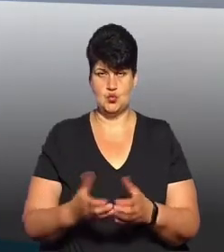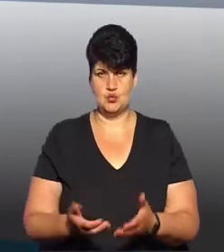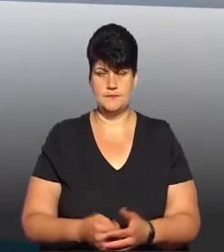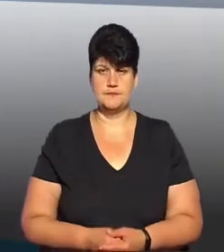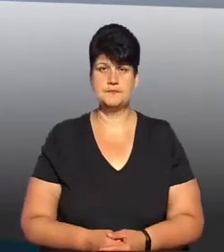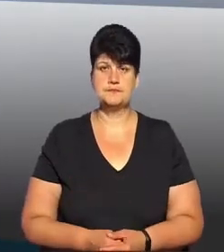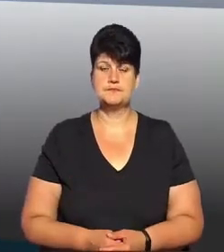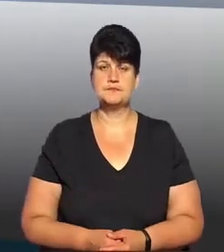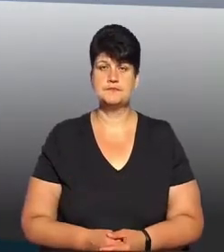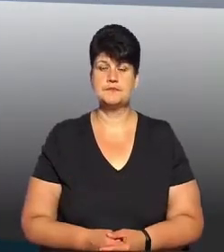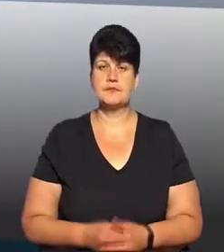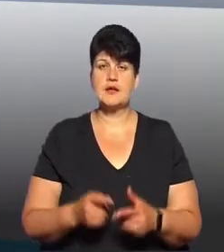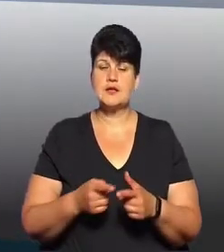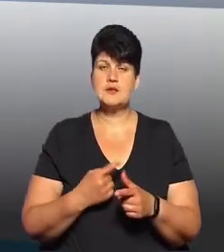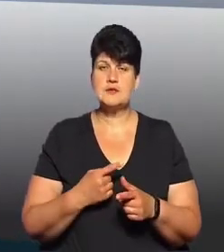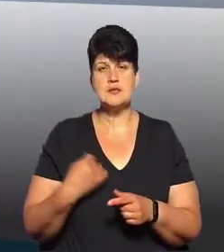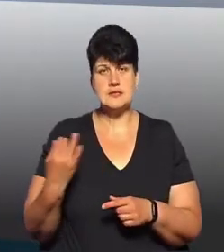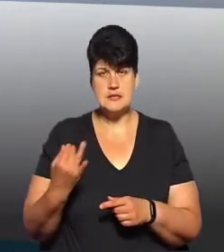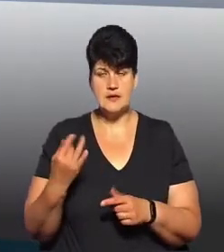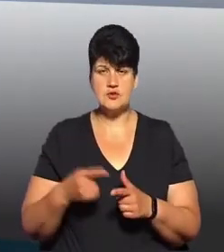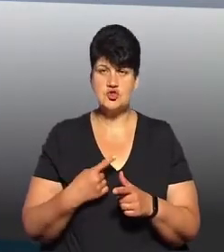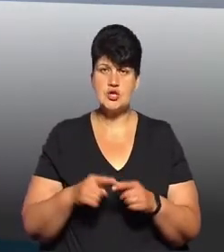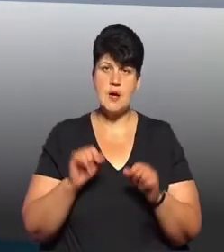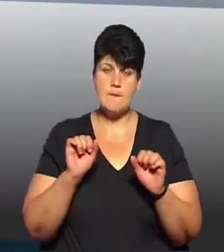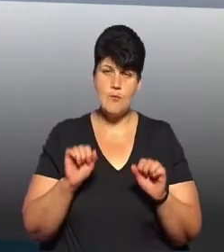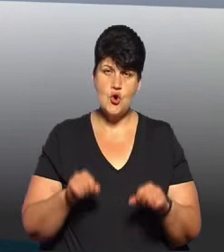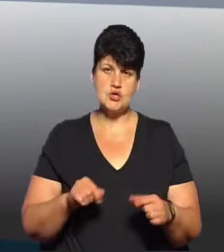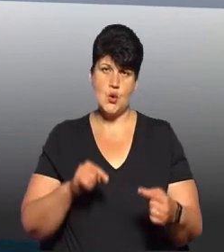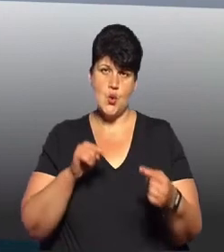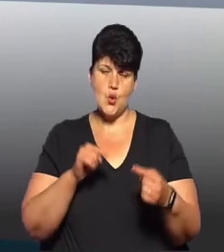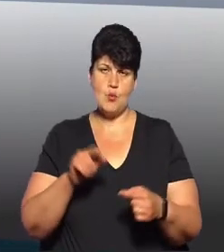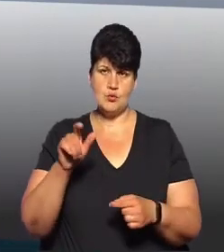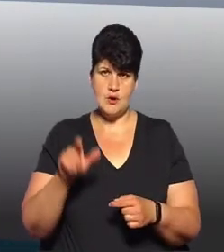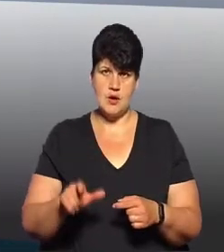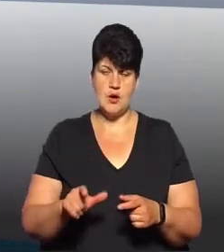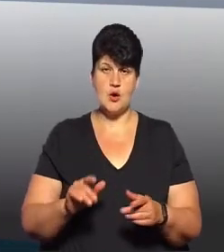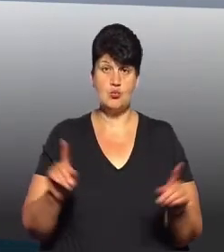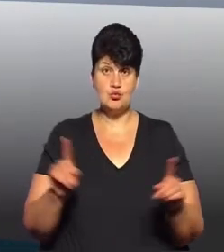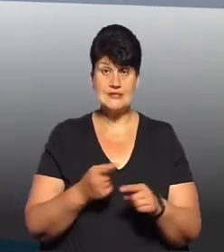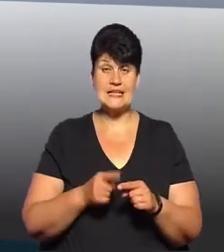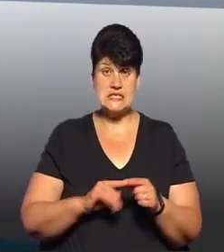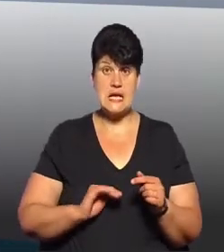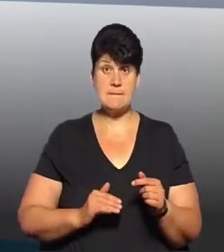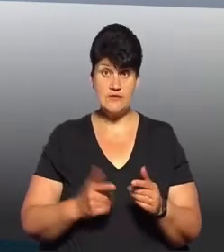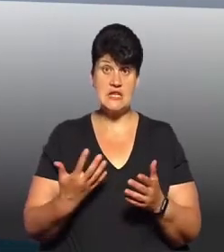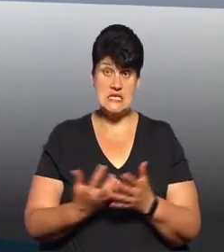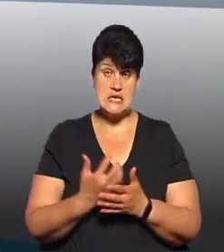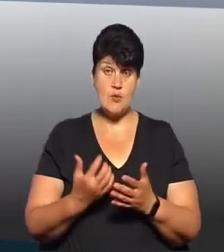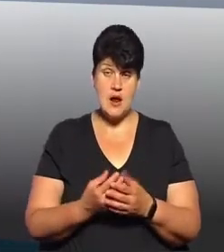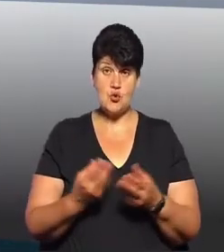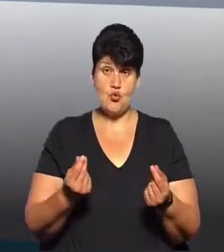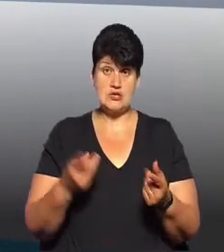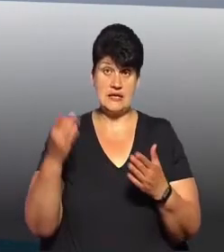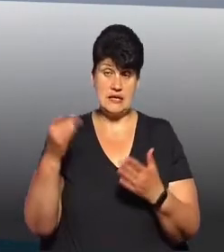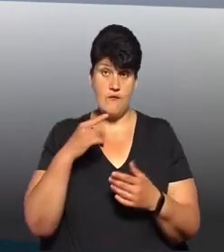такий феномен цікавий, чи може взагалі опозиційний, ну музика це ж бізнес все-таки, Ну, вони ж заробляють кошти якісь там в Росії, так? Частково.